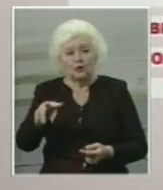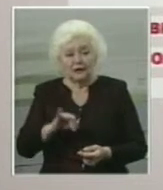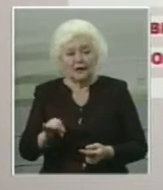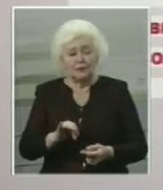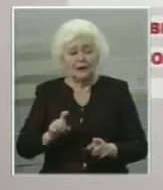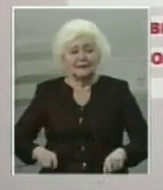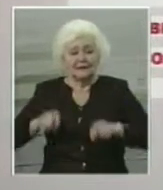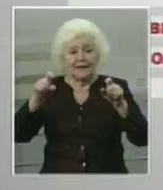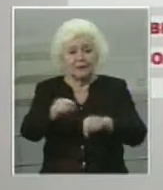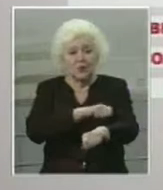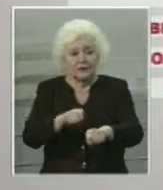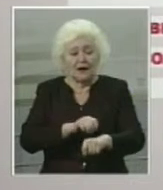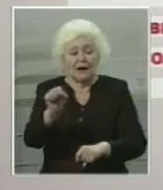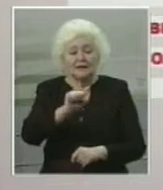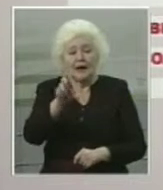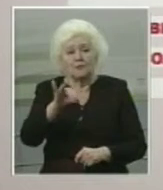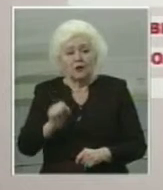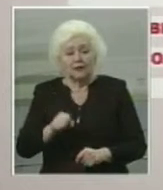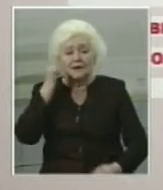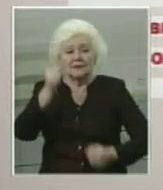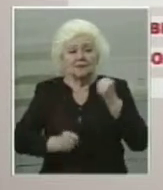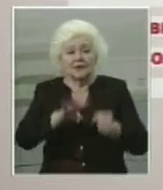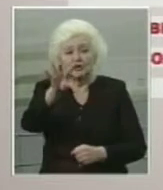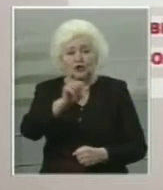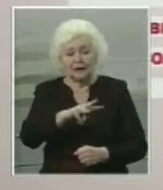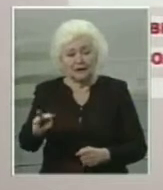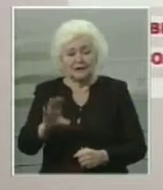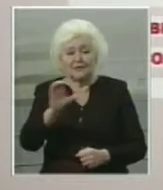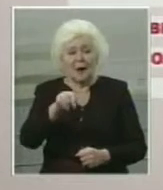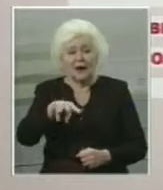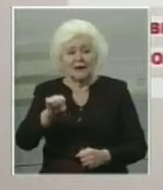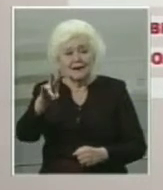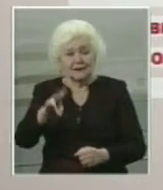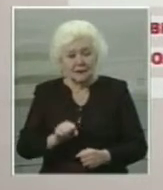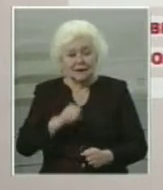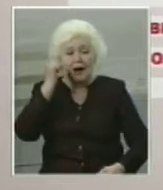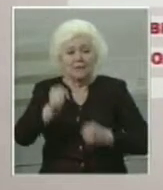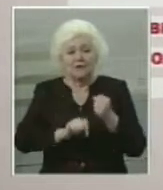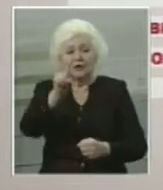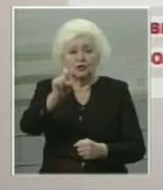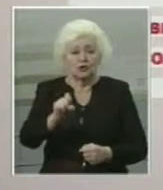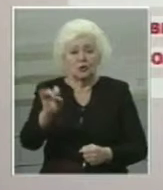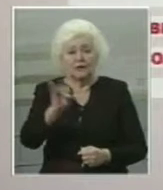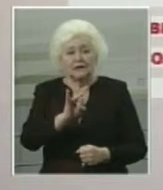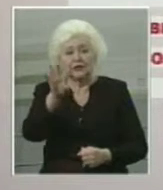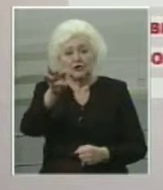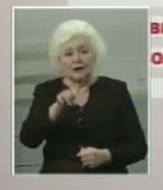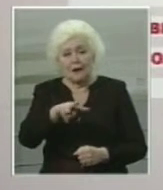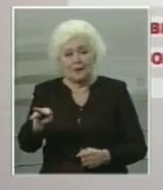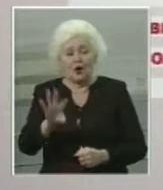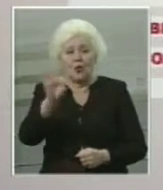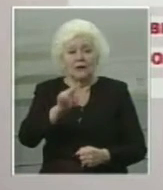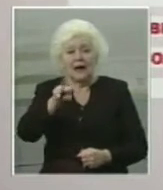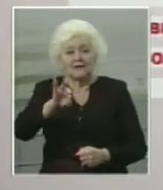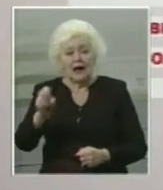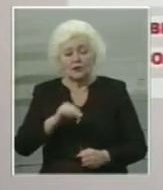у довжину. Артем Мудрак – біг на 400 метрів. Світлана Микитіна – біг на 100 та 400 метрів. Ольга